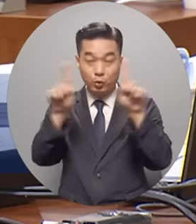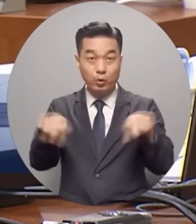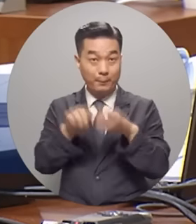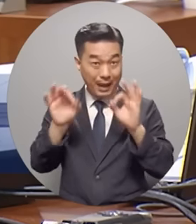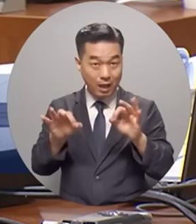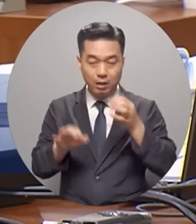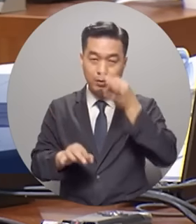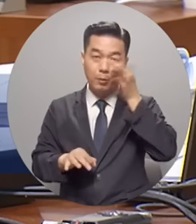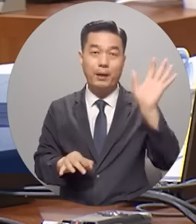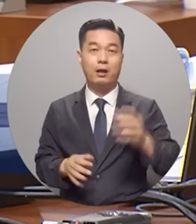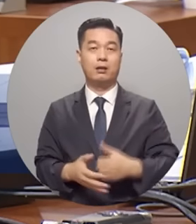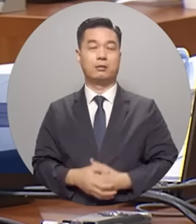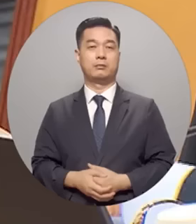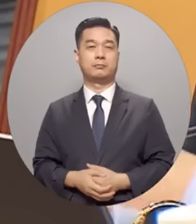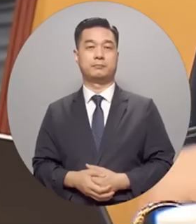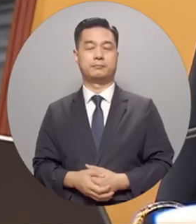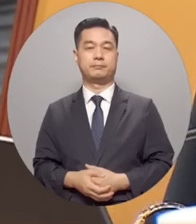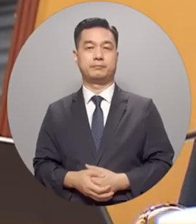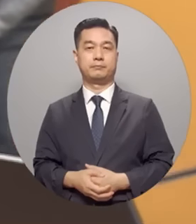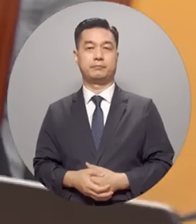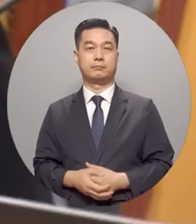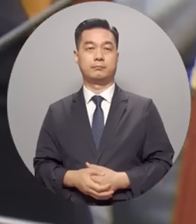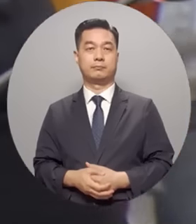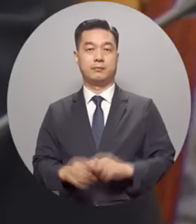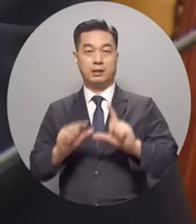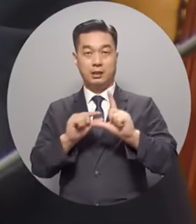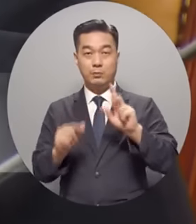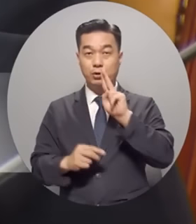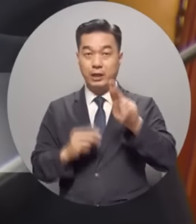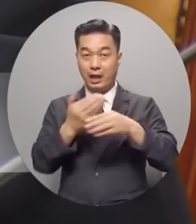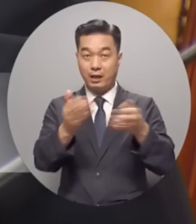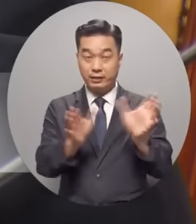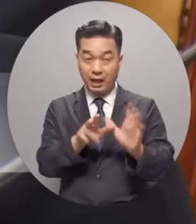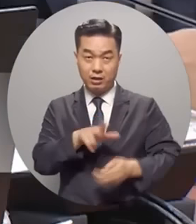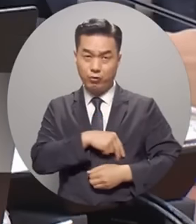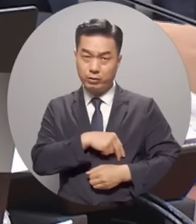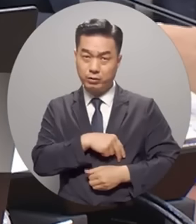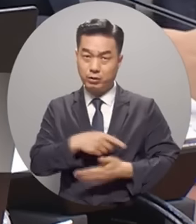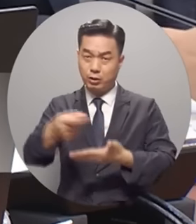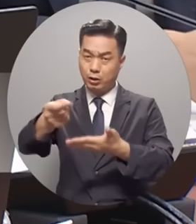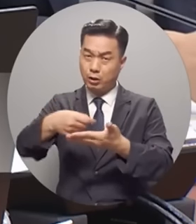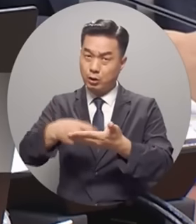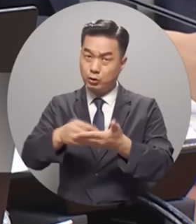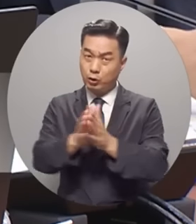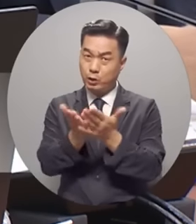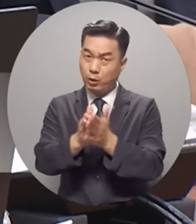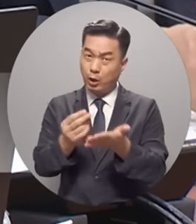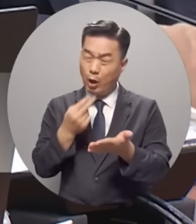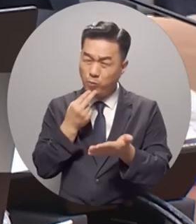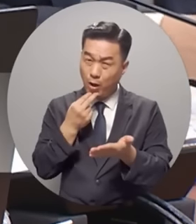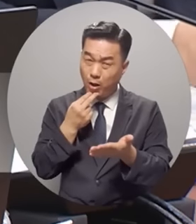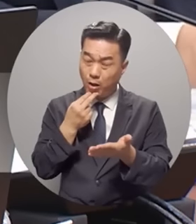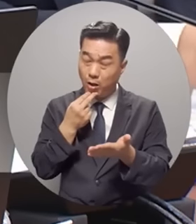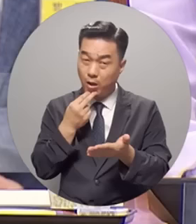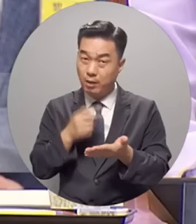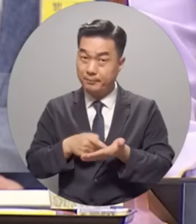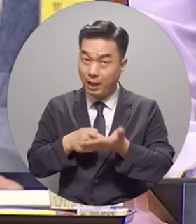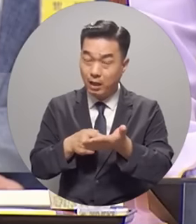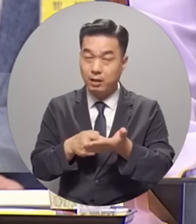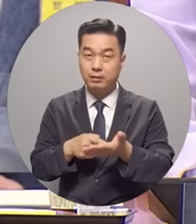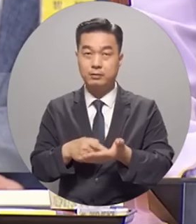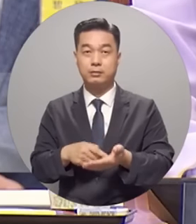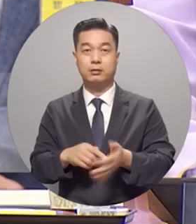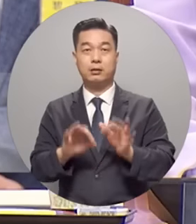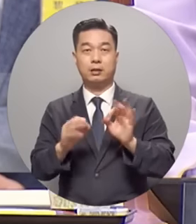못 봤습니다. 급기야 일부 야당 의원들이 아예 속기록이 없는 것 아니냐는 이유까지 제기했지만